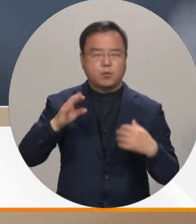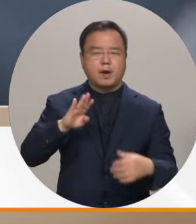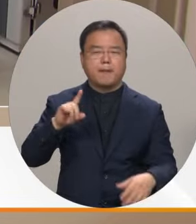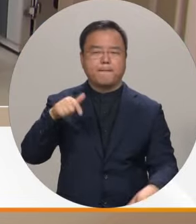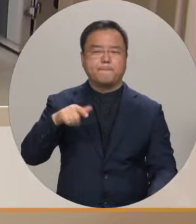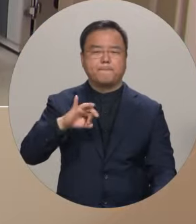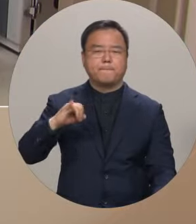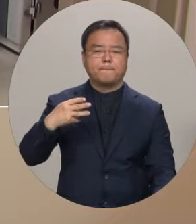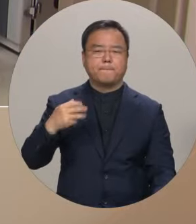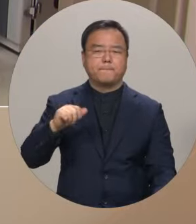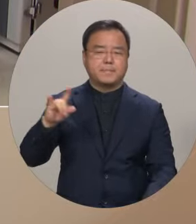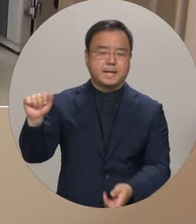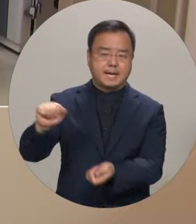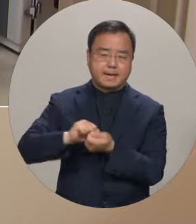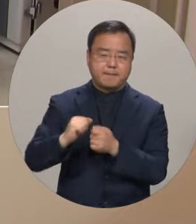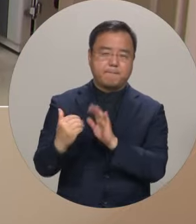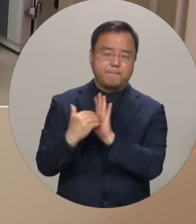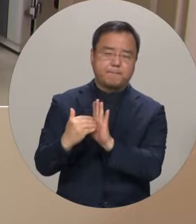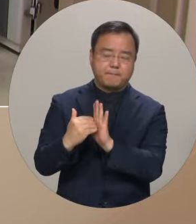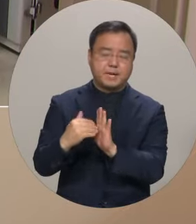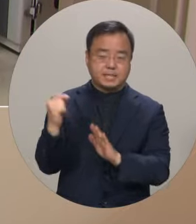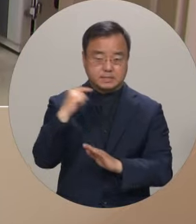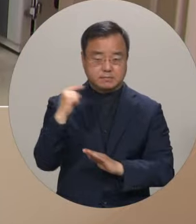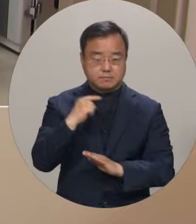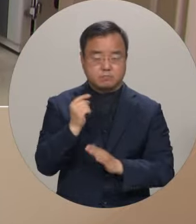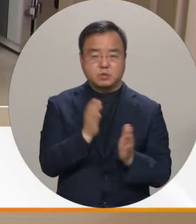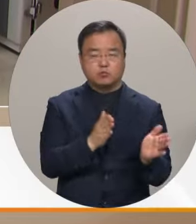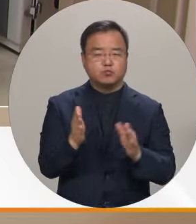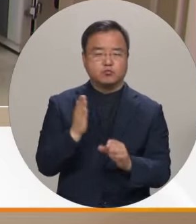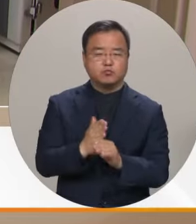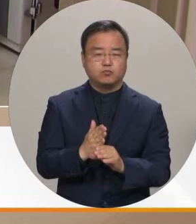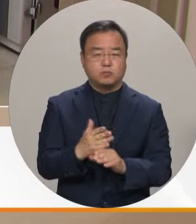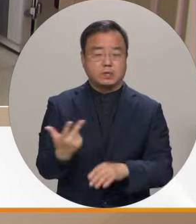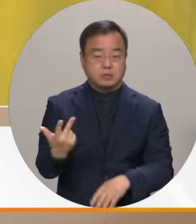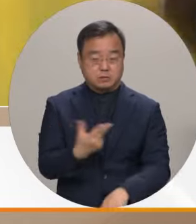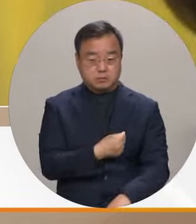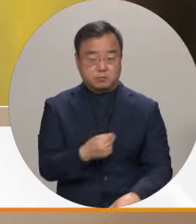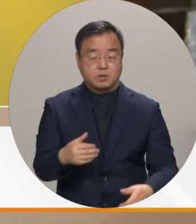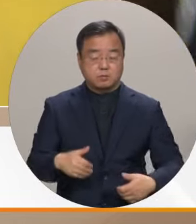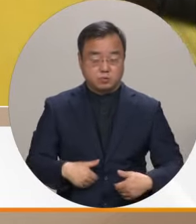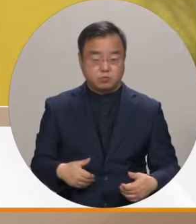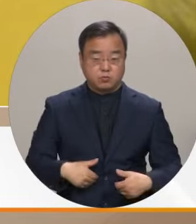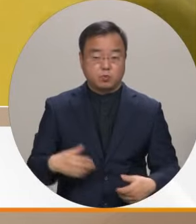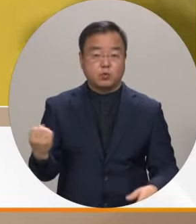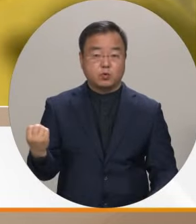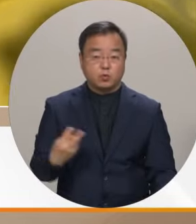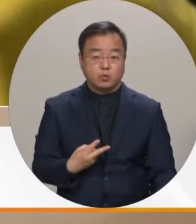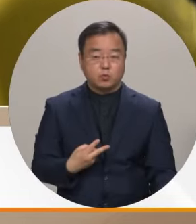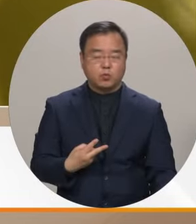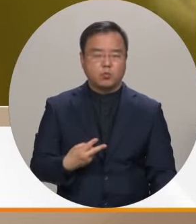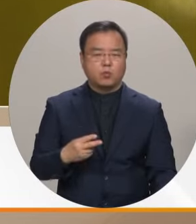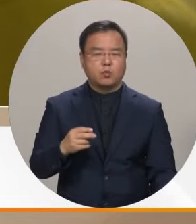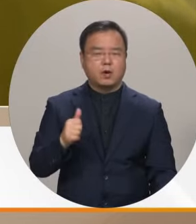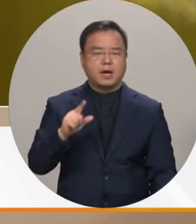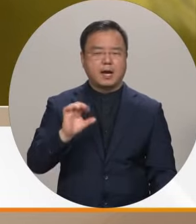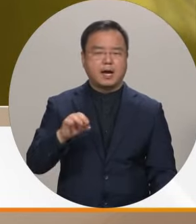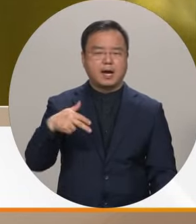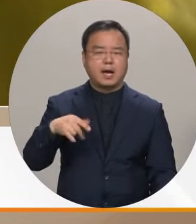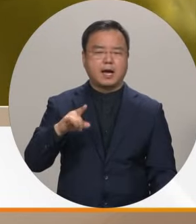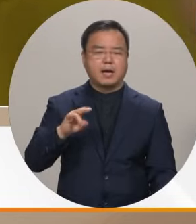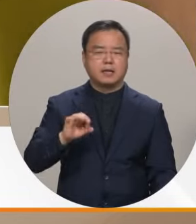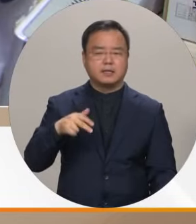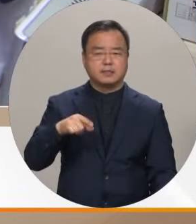위해 관리를 강화하고 있습니다 백일해에 감염된다면 항생제를 투여해 치료해야 하고 항생제를 투여하지 않는다면